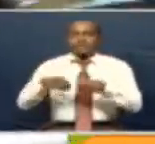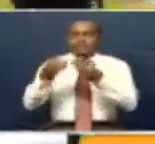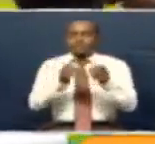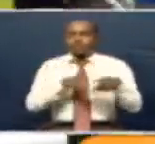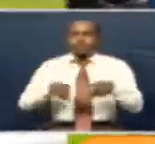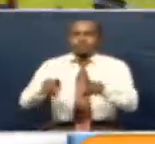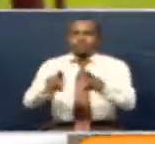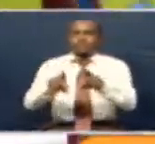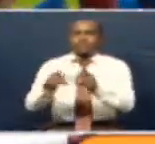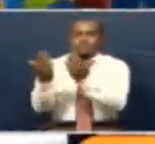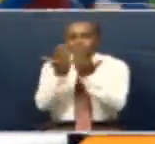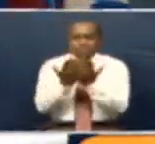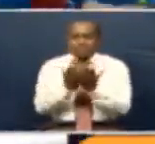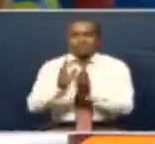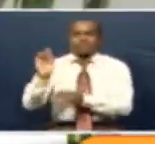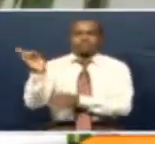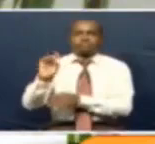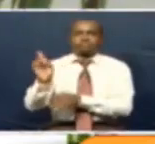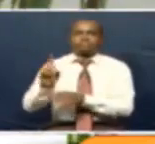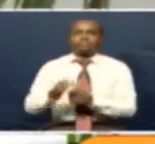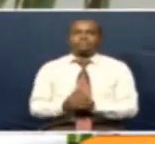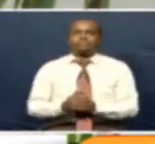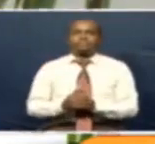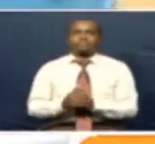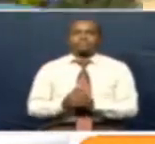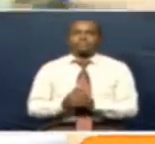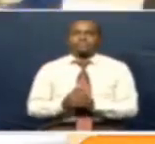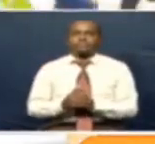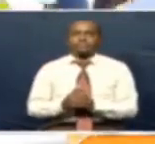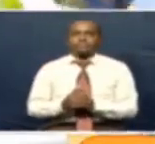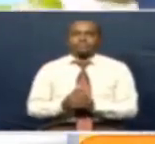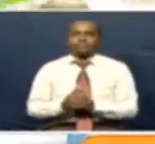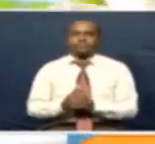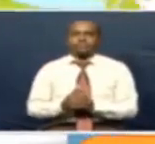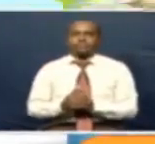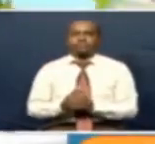hakupewa nafasi na vijana hao kusoma aliyotaka kutangaza.